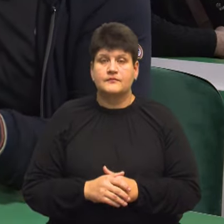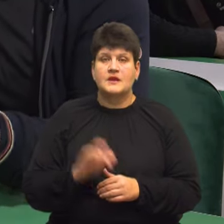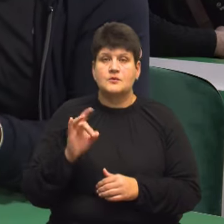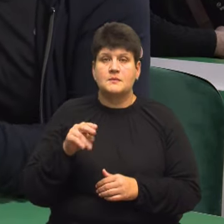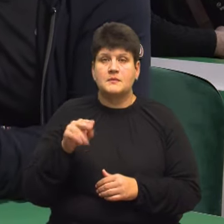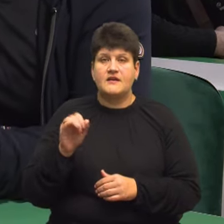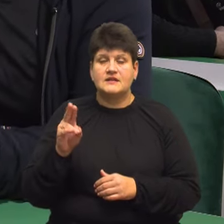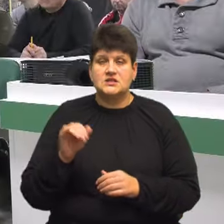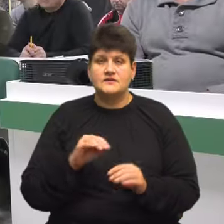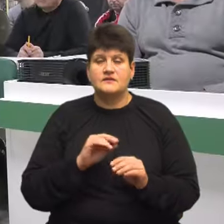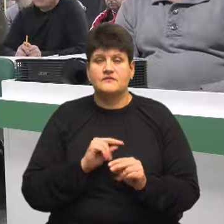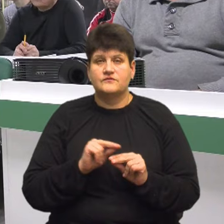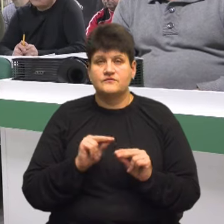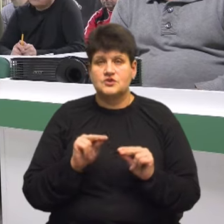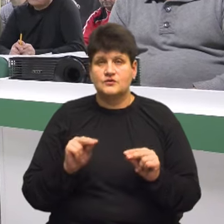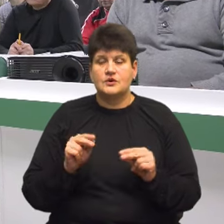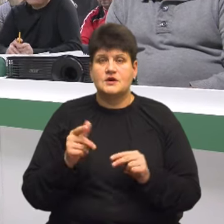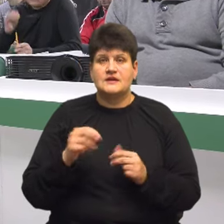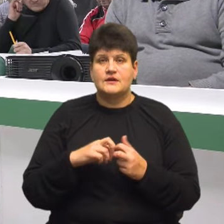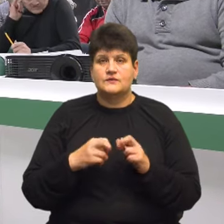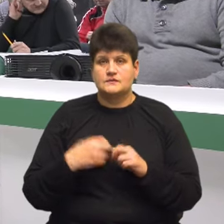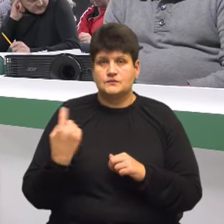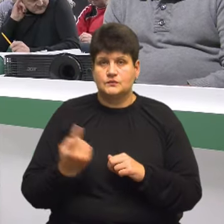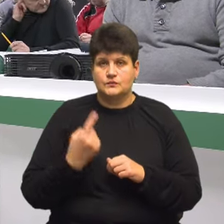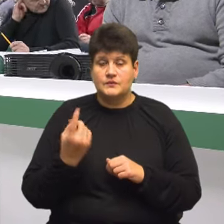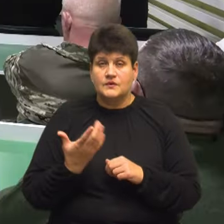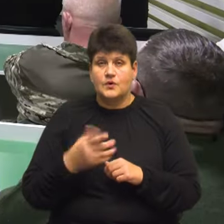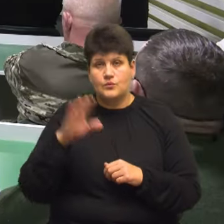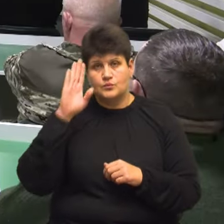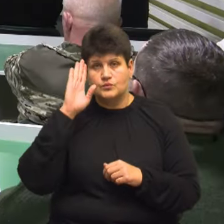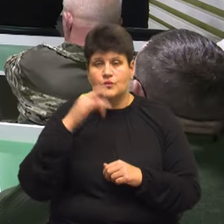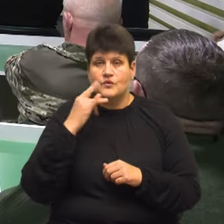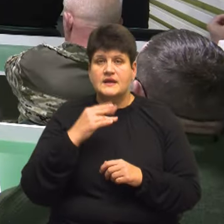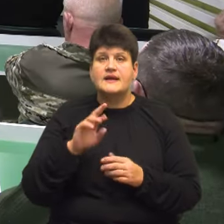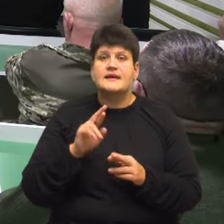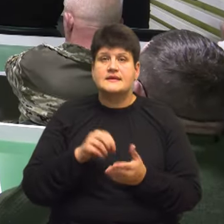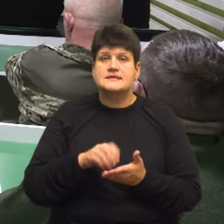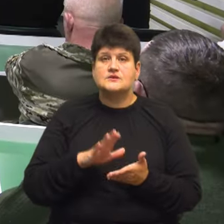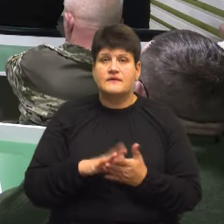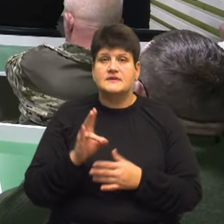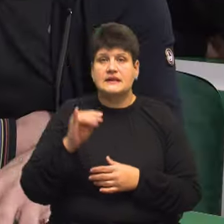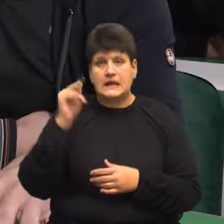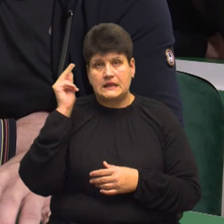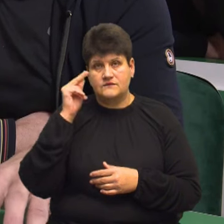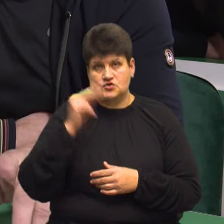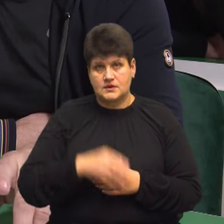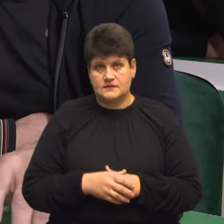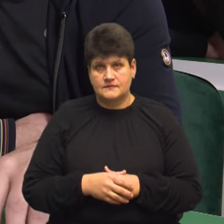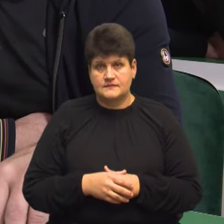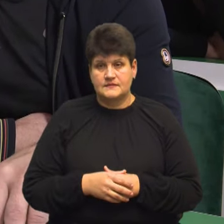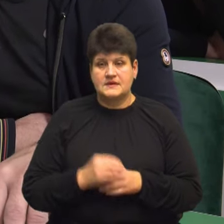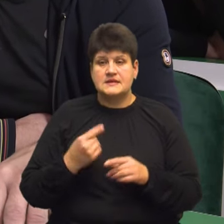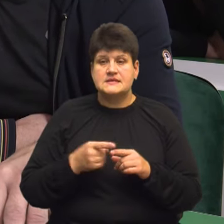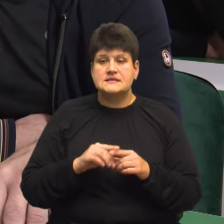викладає захист України в Гузіївському ліцеї на Івано-Франківщині. Чоловік розповідає, як зареєструвався на навчання. В серпні